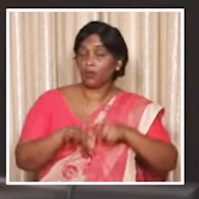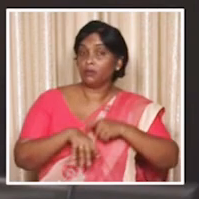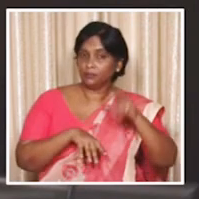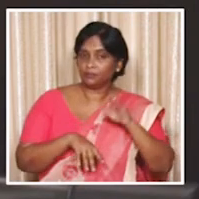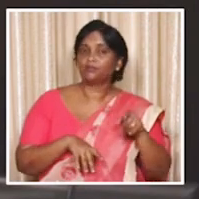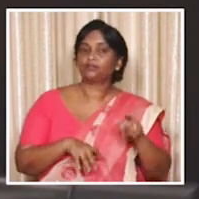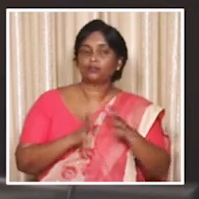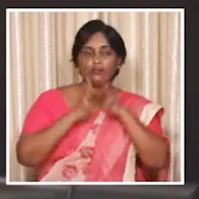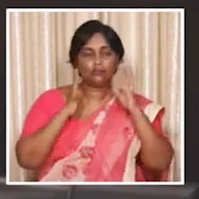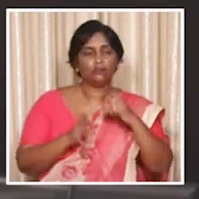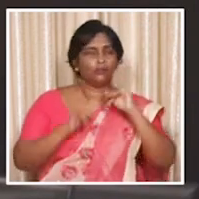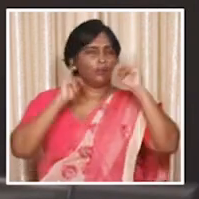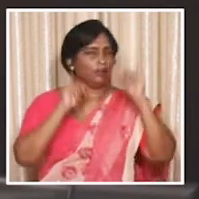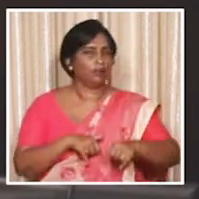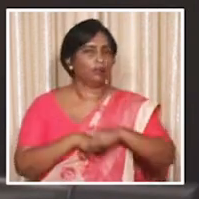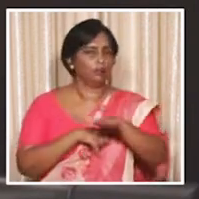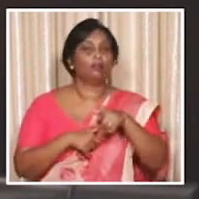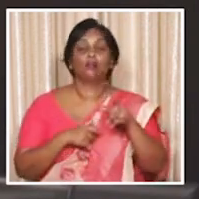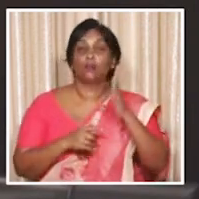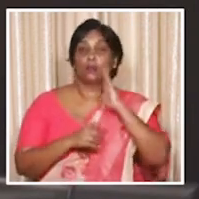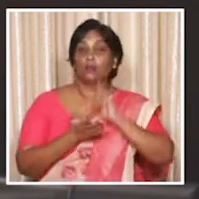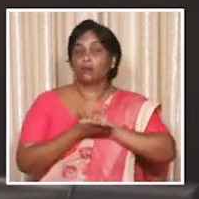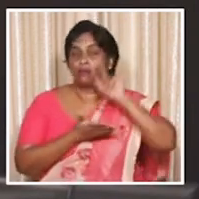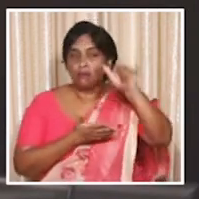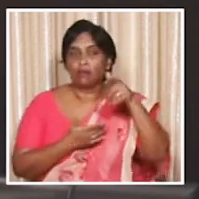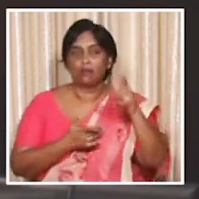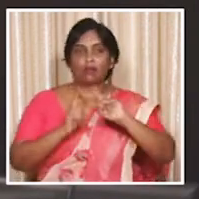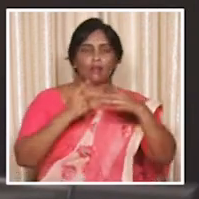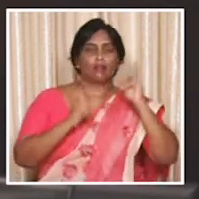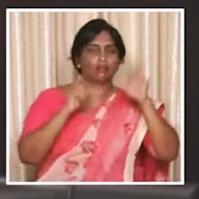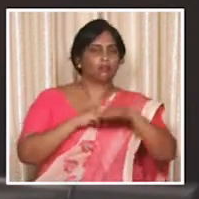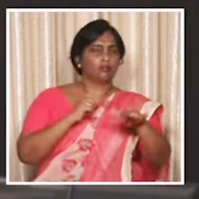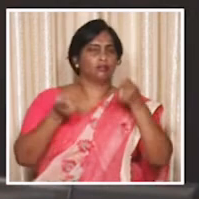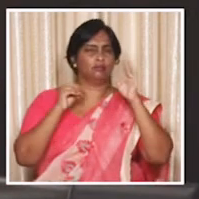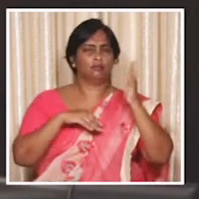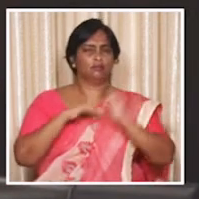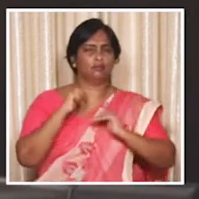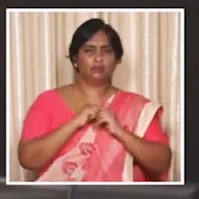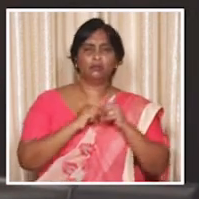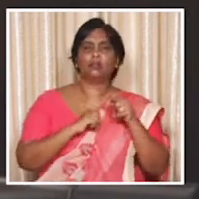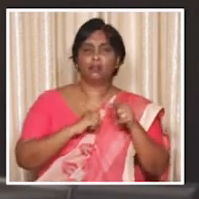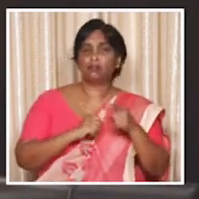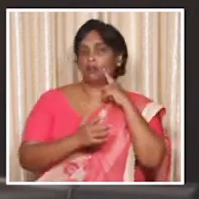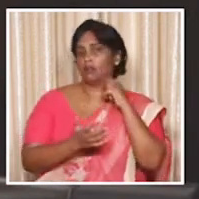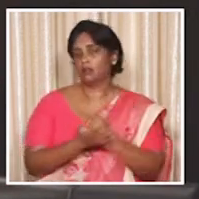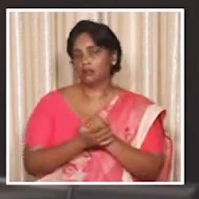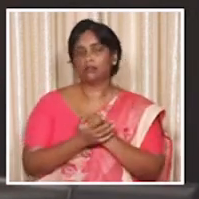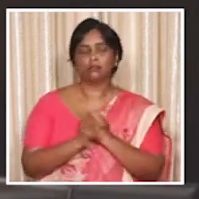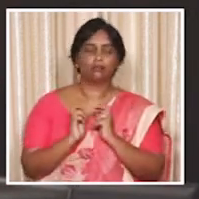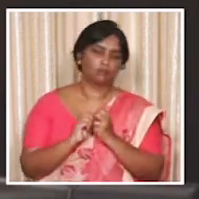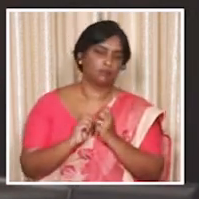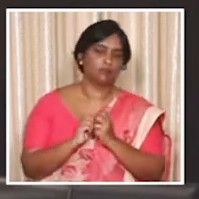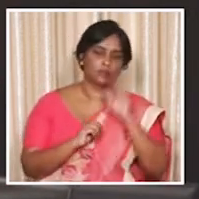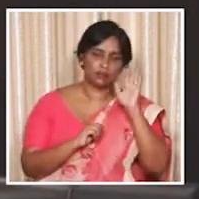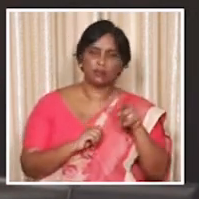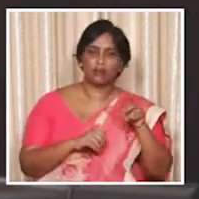තියෙන්නේ ඉතාමත්ම බාල තත්ත්වයේ තනතිරු වල. හැබැයි පිටරටවල් වලට ගියාම වෙනත් තනතිරු වල ක්‍රීඩා කරද්දී ඔවුන් ඉතාමත්ම